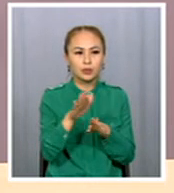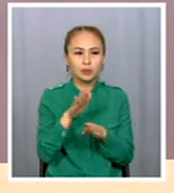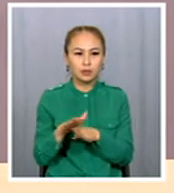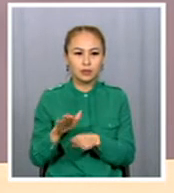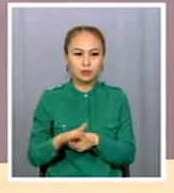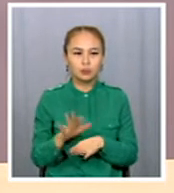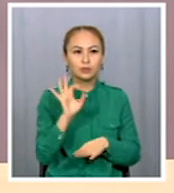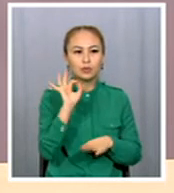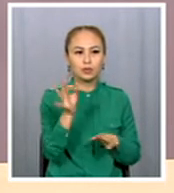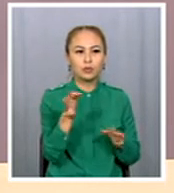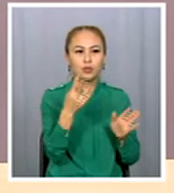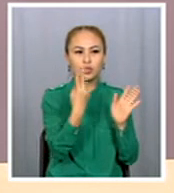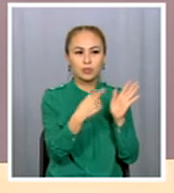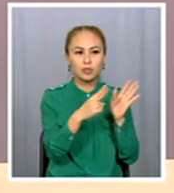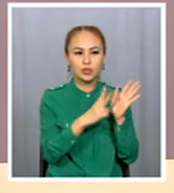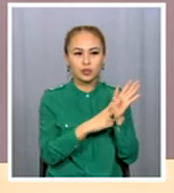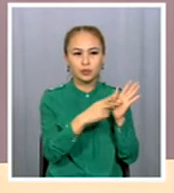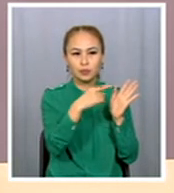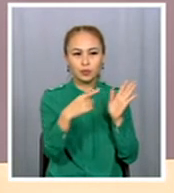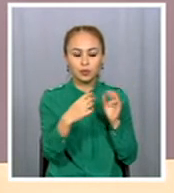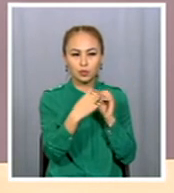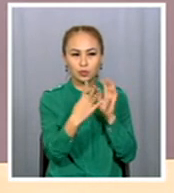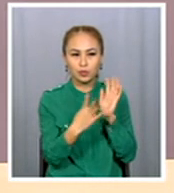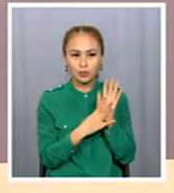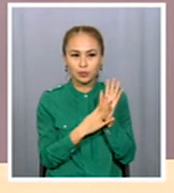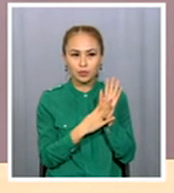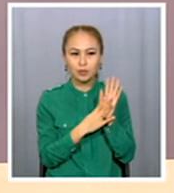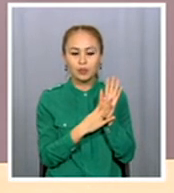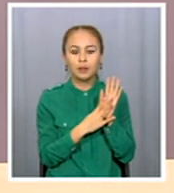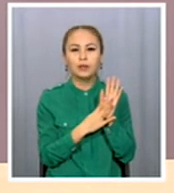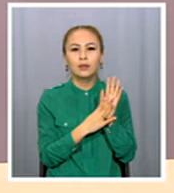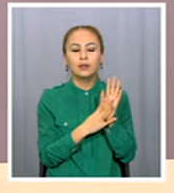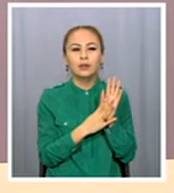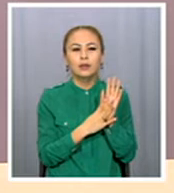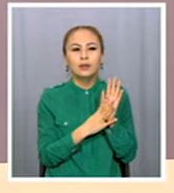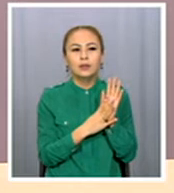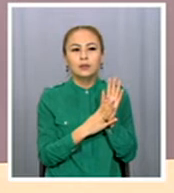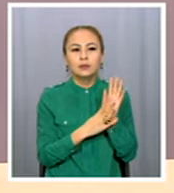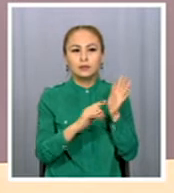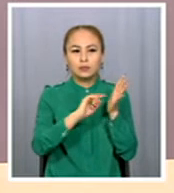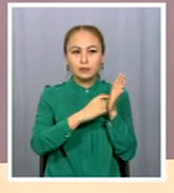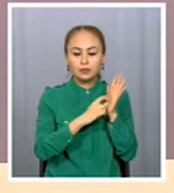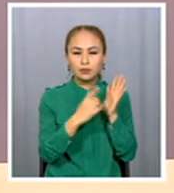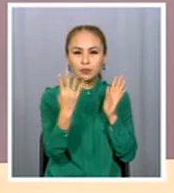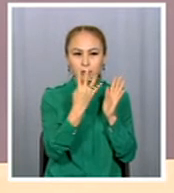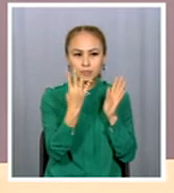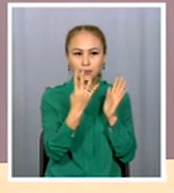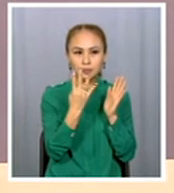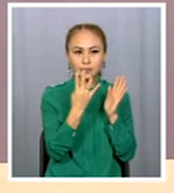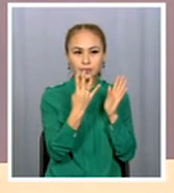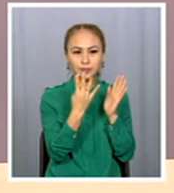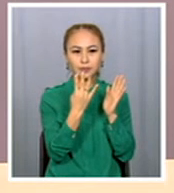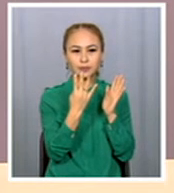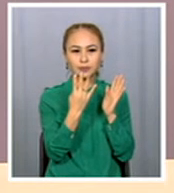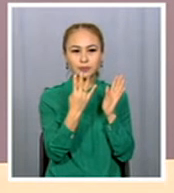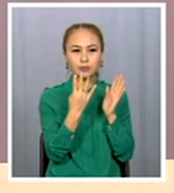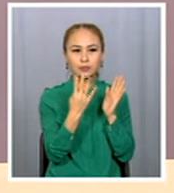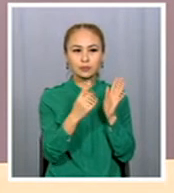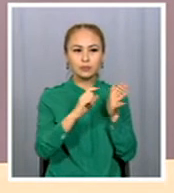Дұрыс айтасындар. Бірінші, жақша ішіндегі азайту амалы, екінші, жақша сыртындағы көбейту